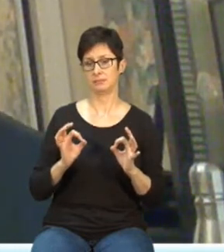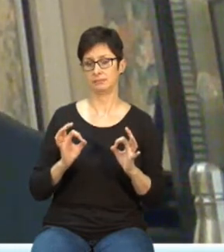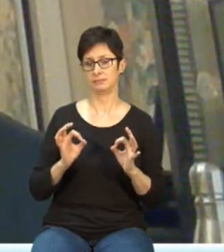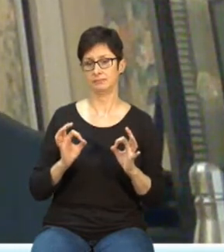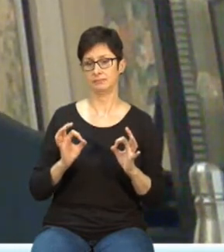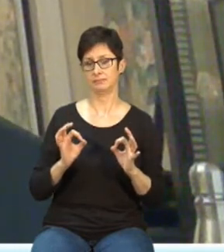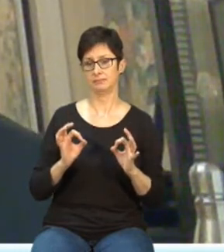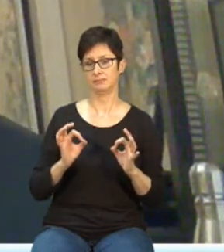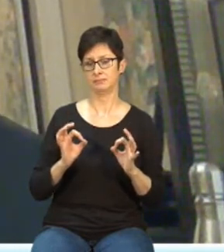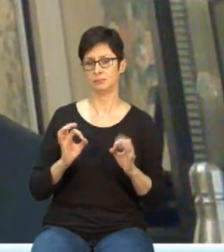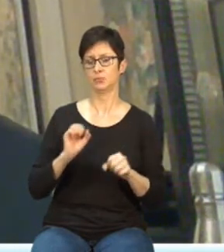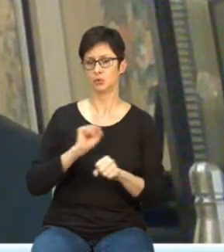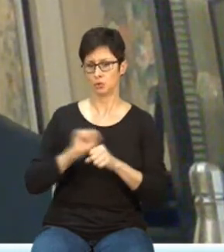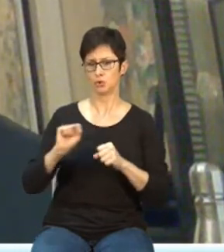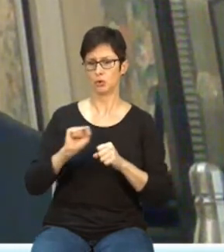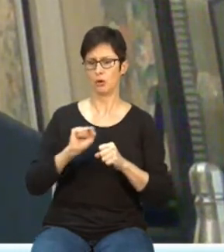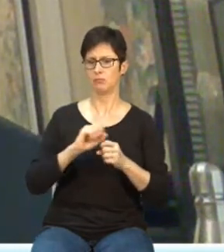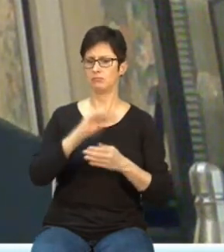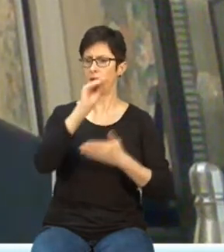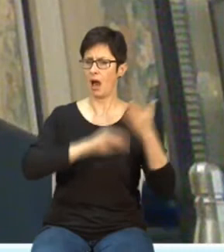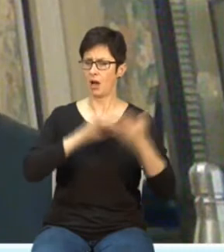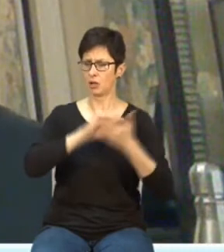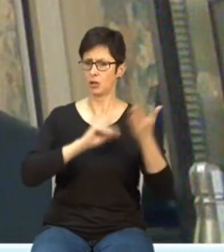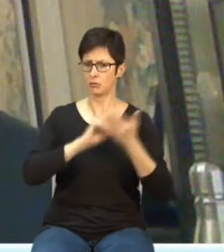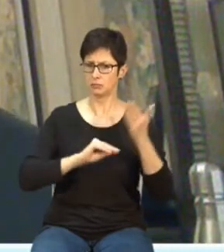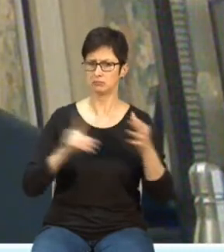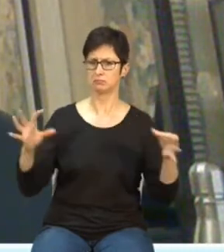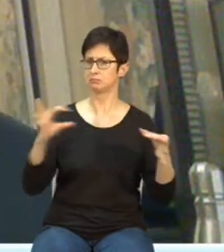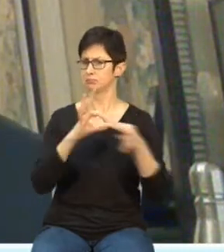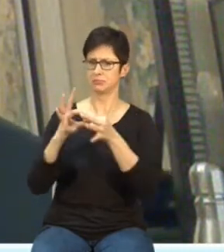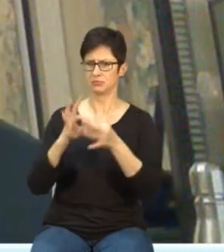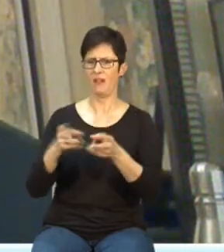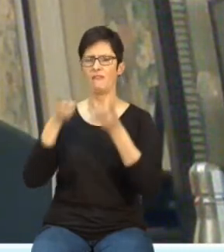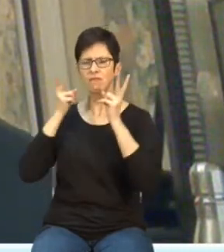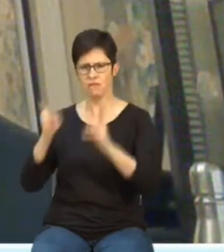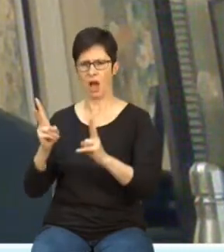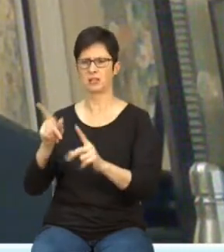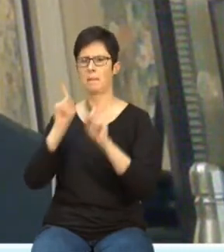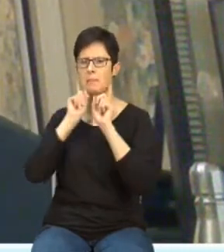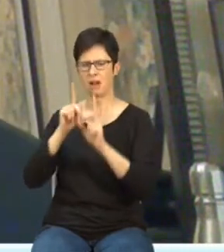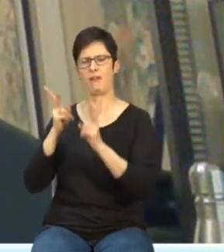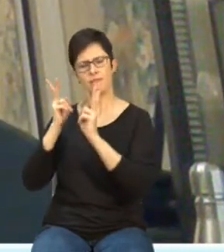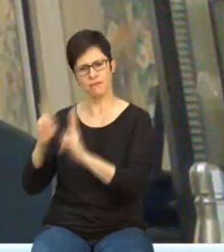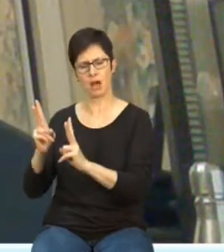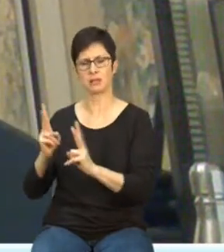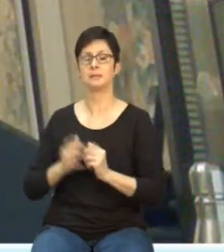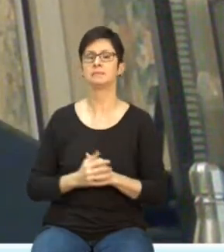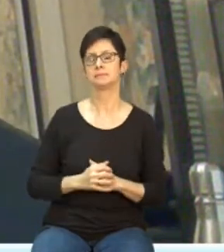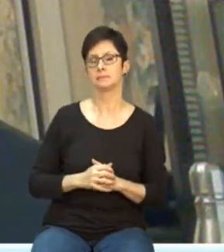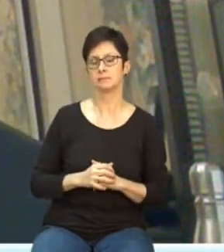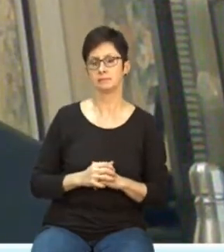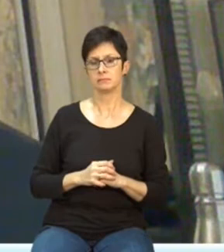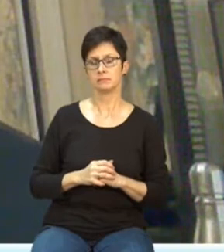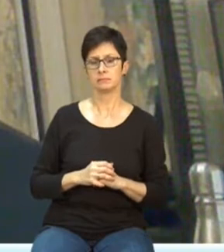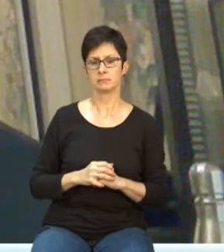artykuły które odnoszą się do faktów do twardych faktów i to na nich się odpowie opieramy więc